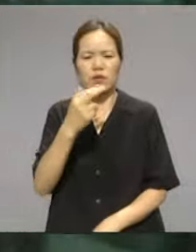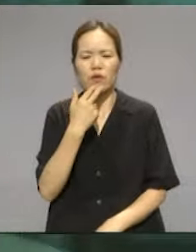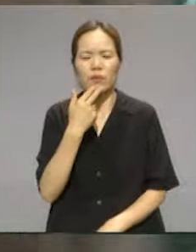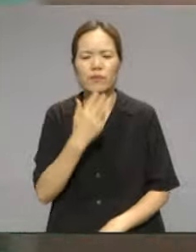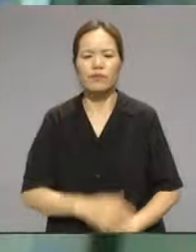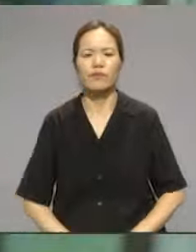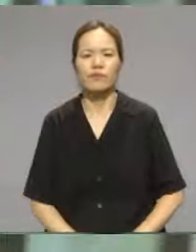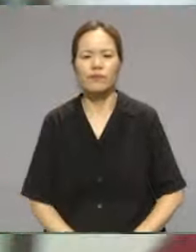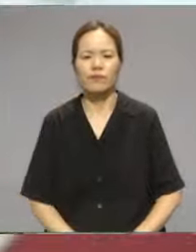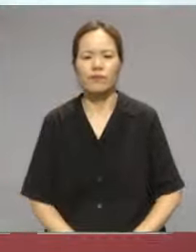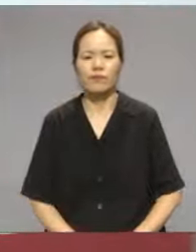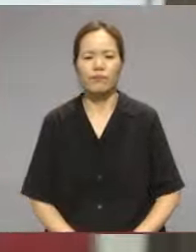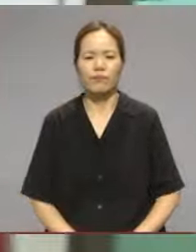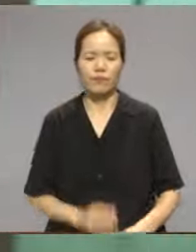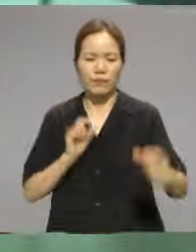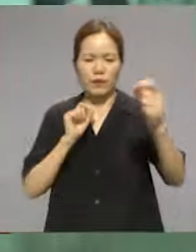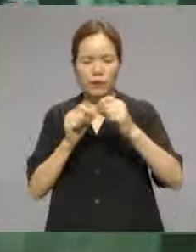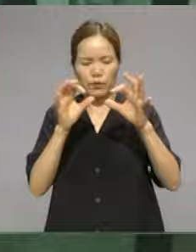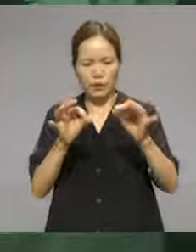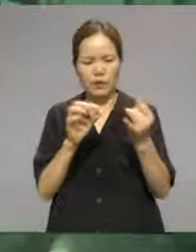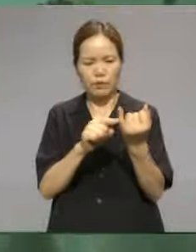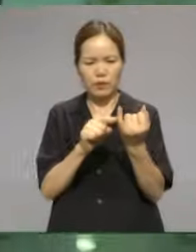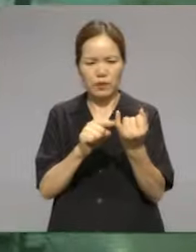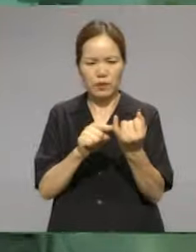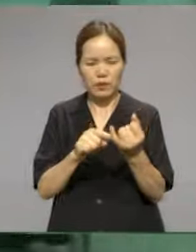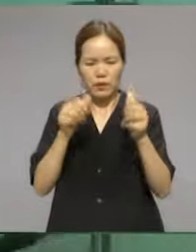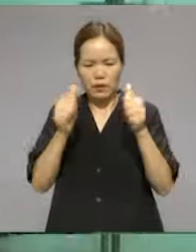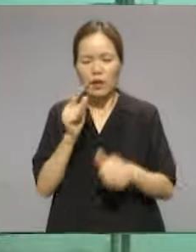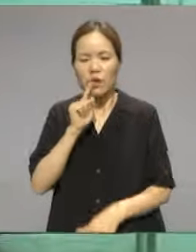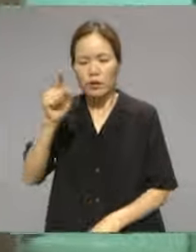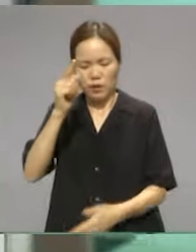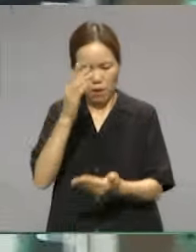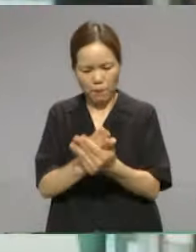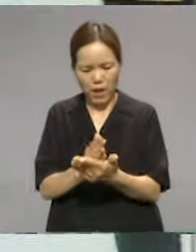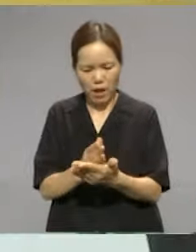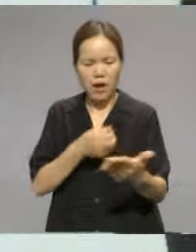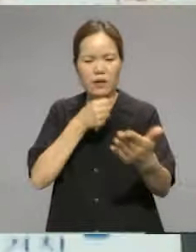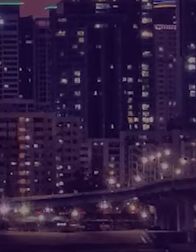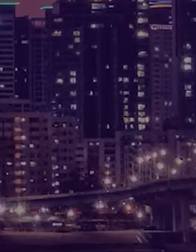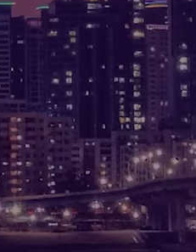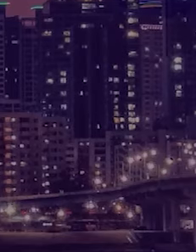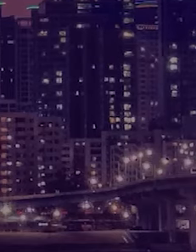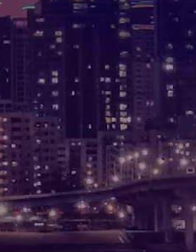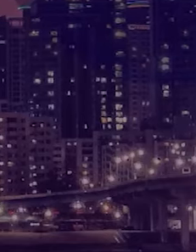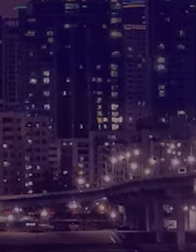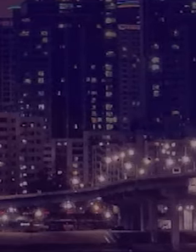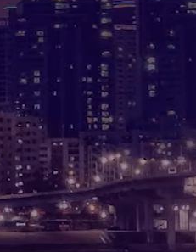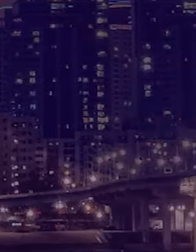이에 따라 조만간 김 여사에게는 불기소 처분이 내려질 전망입니다.